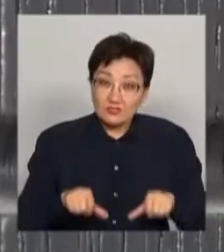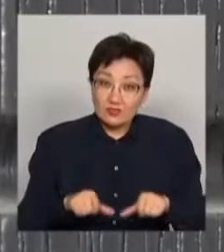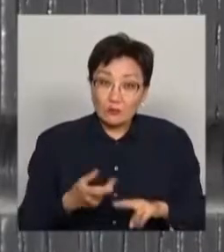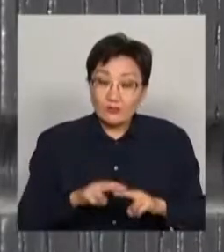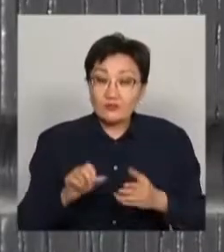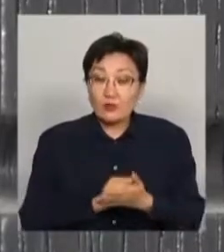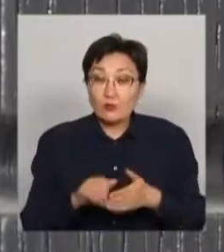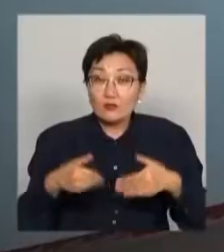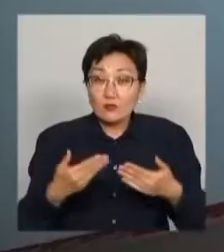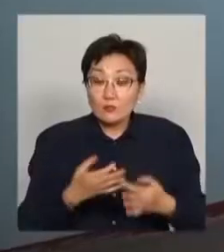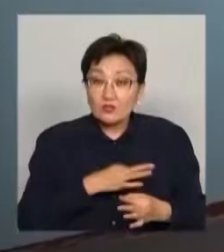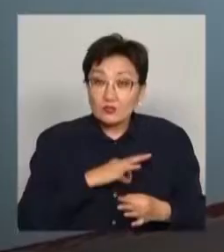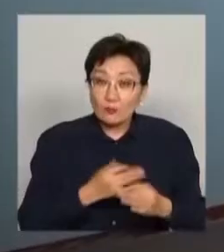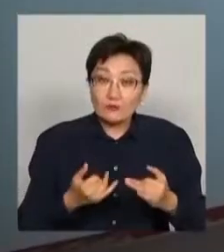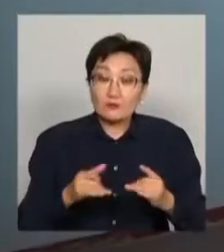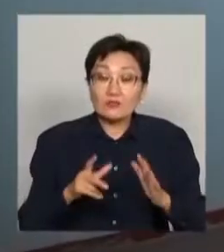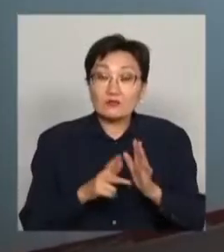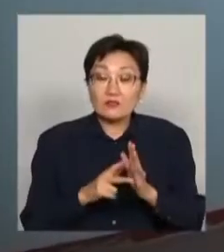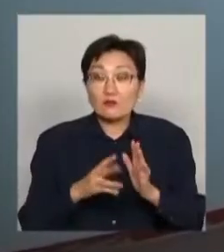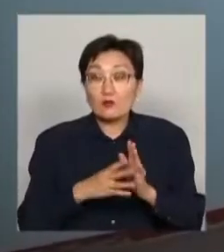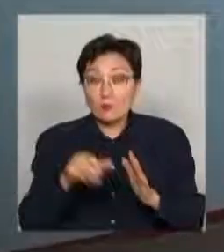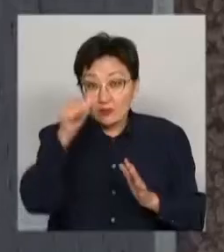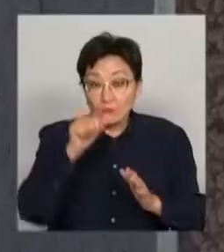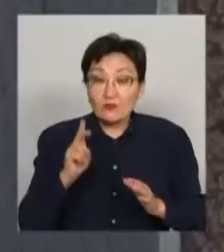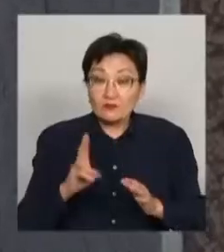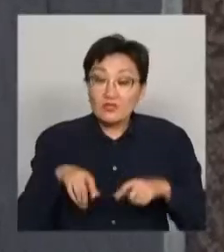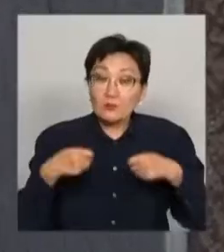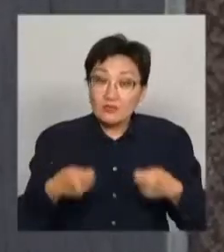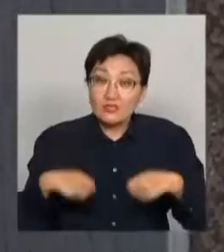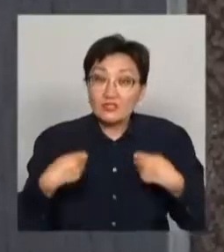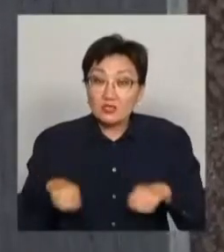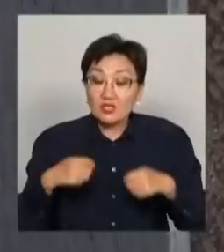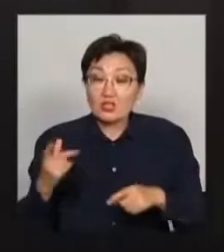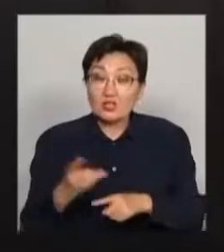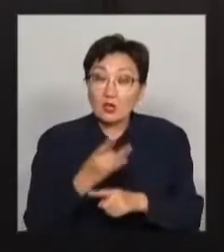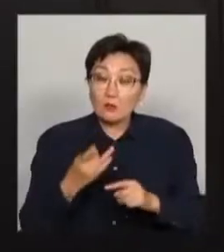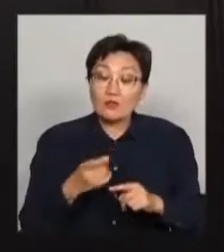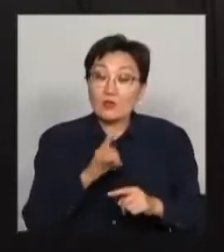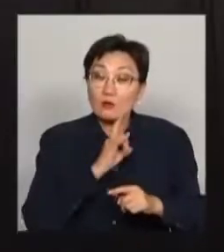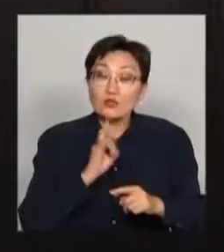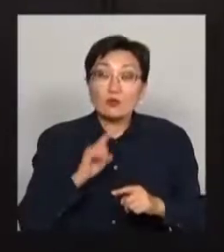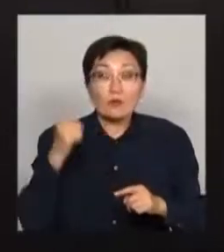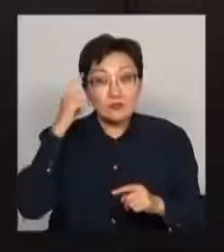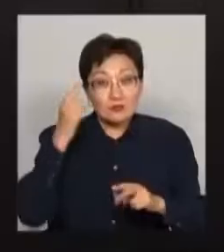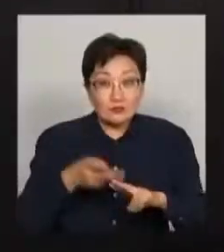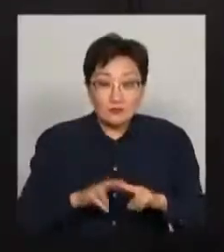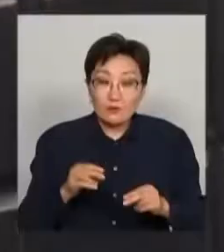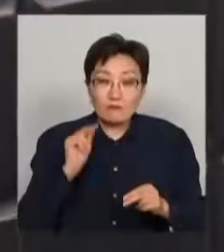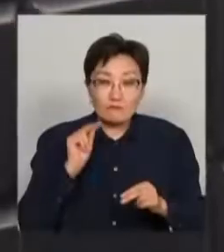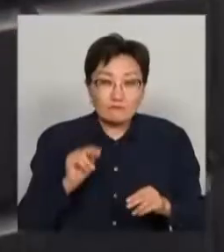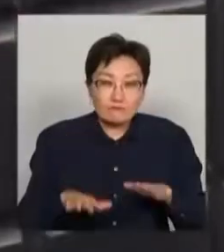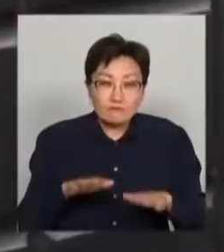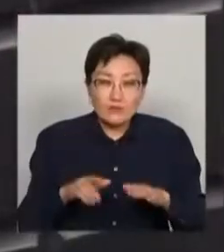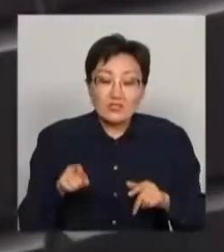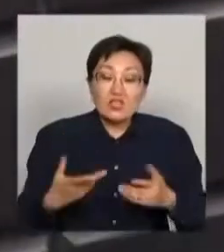бумаги, предоставленные юристам. Всего за 8-9 месяцев квартиру перепродали 3 раза. Татьяна Фирстова считает это подозрительным.